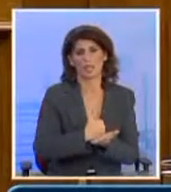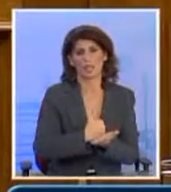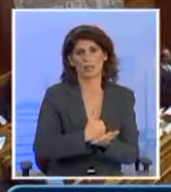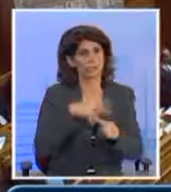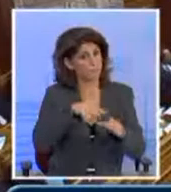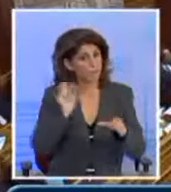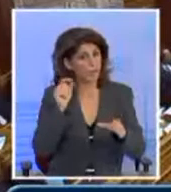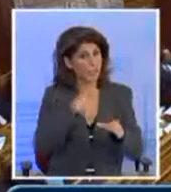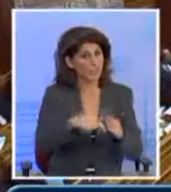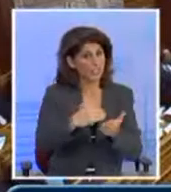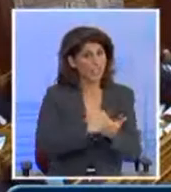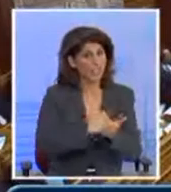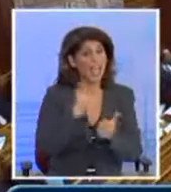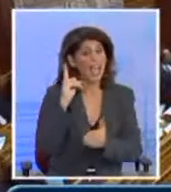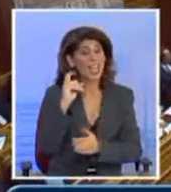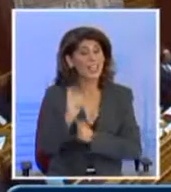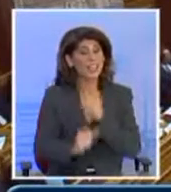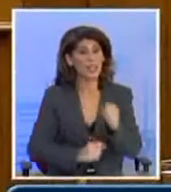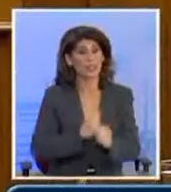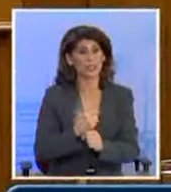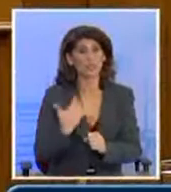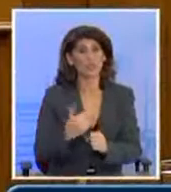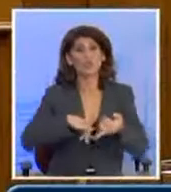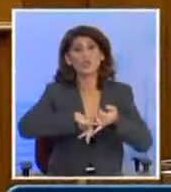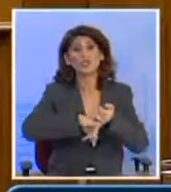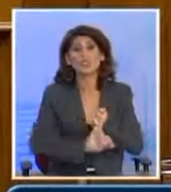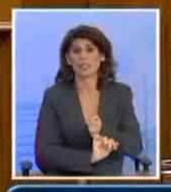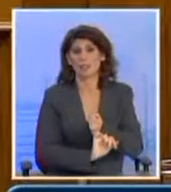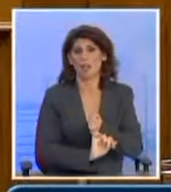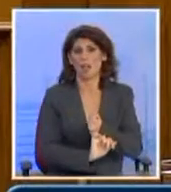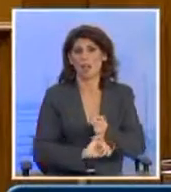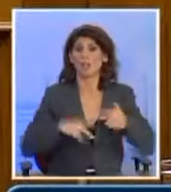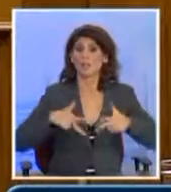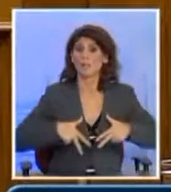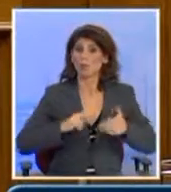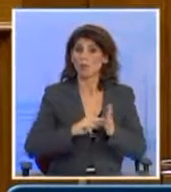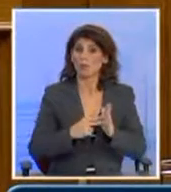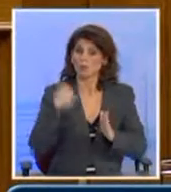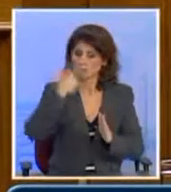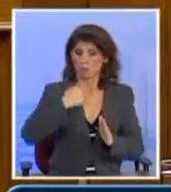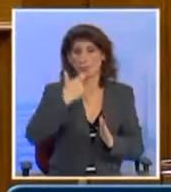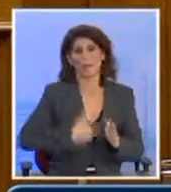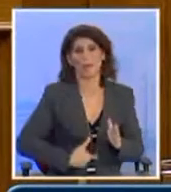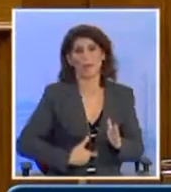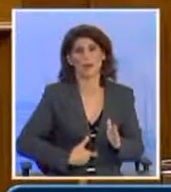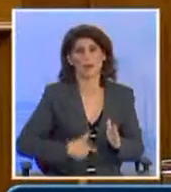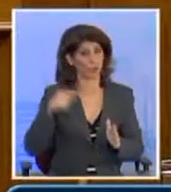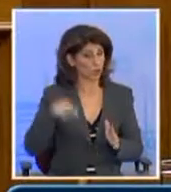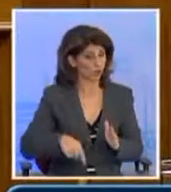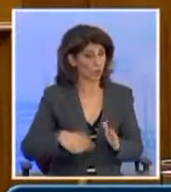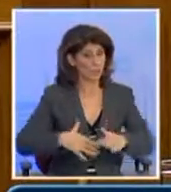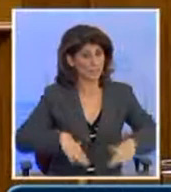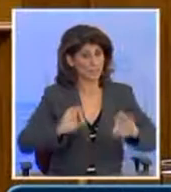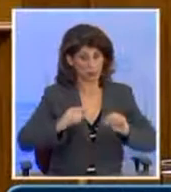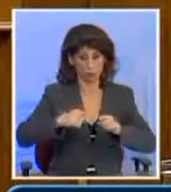άρση αυτής της αδικίας δεκαετιών αποτελεί το στίχημα για το Υπουργείο των Οικονομικών και προσωπικά για μένα. Ήδη από την